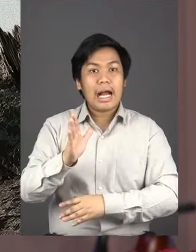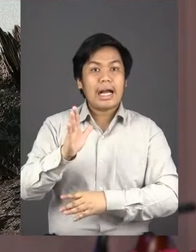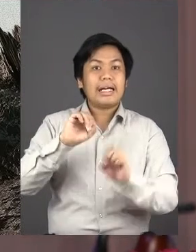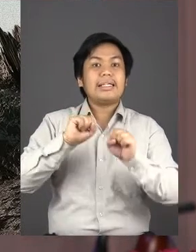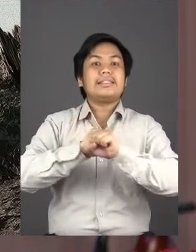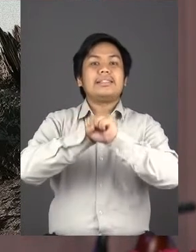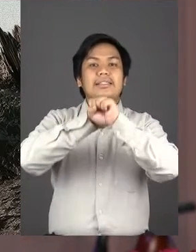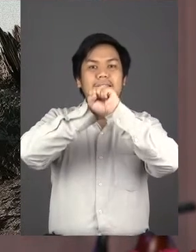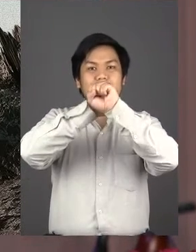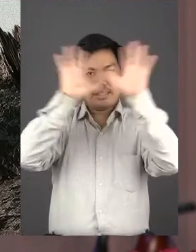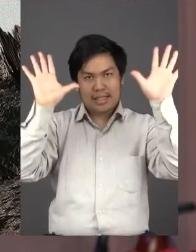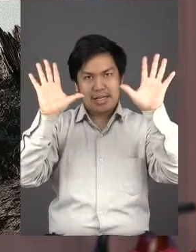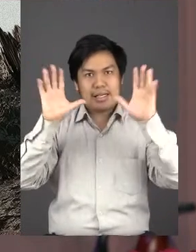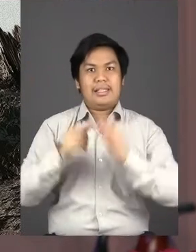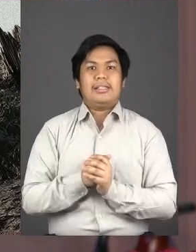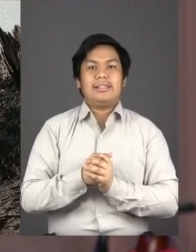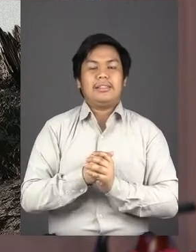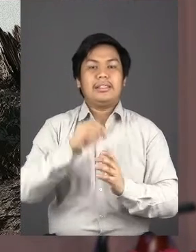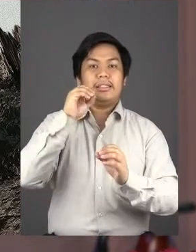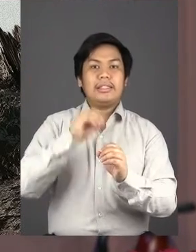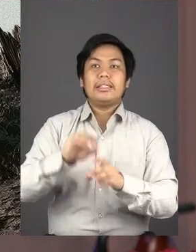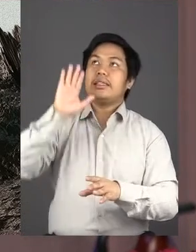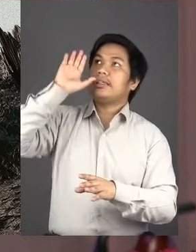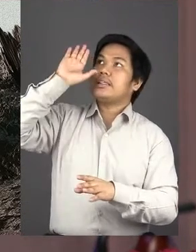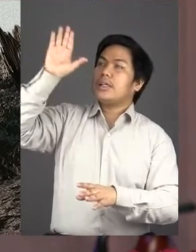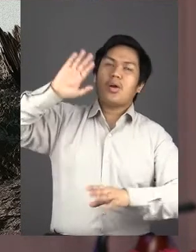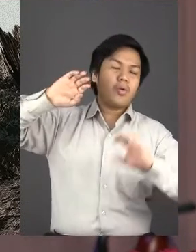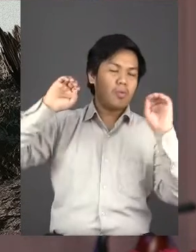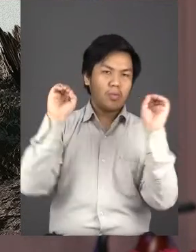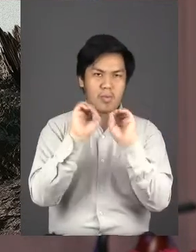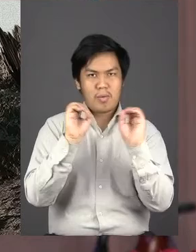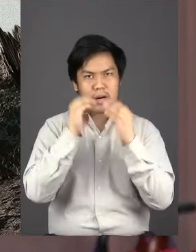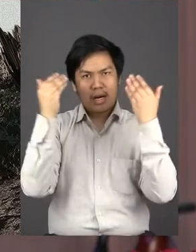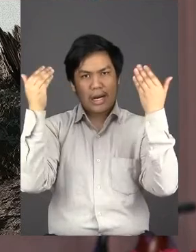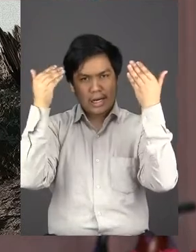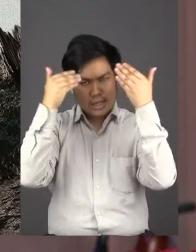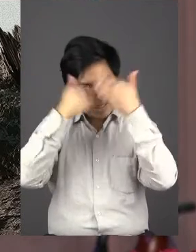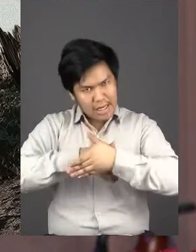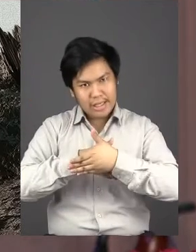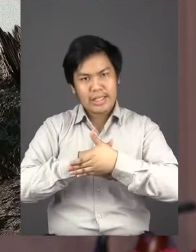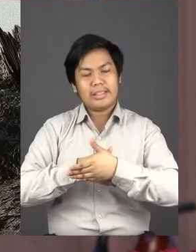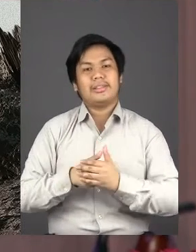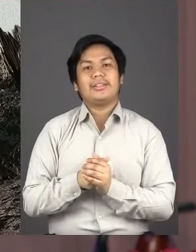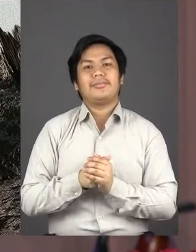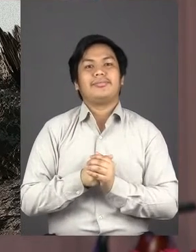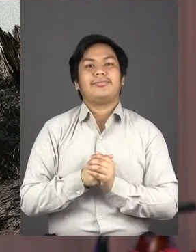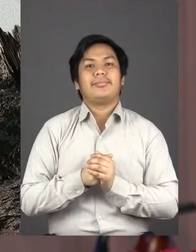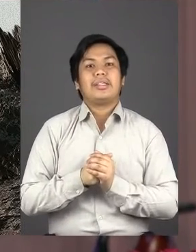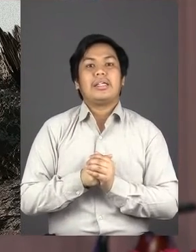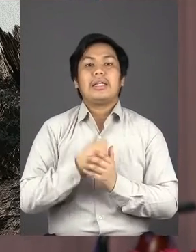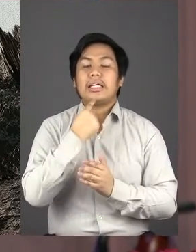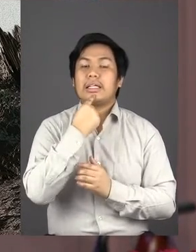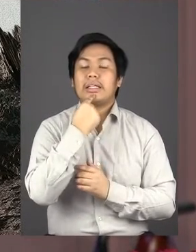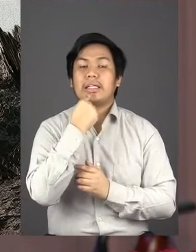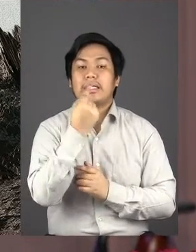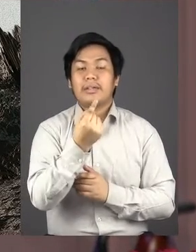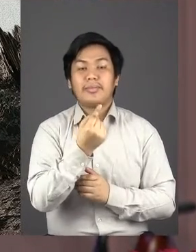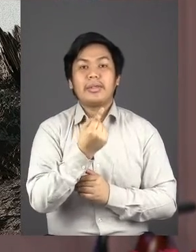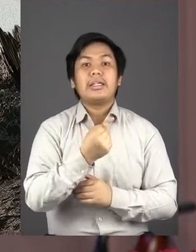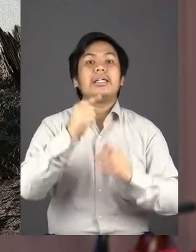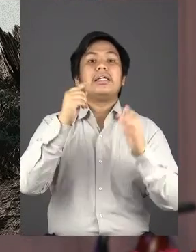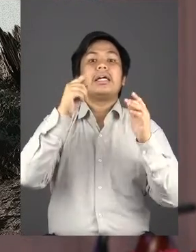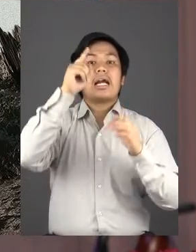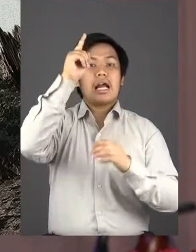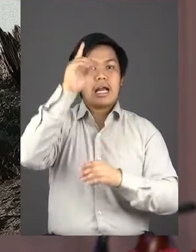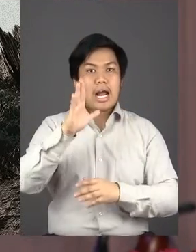light, and in Him is no darkness at all. Ang ibig sabihin po noon, ang